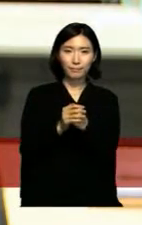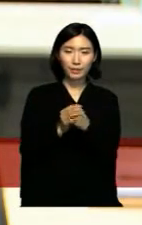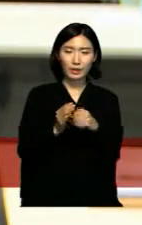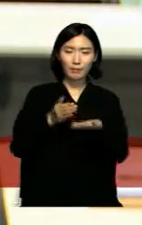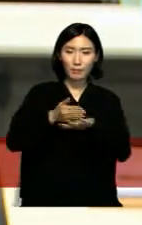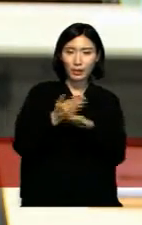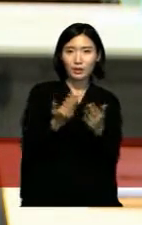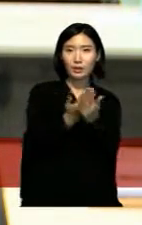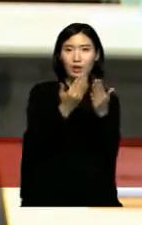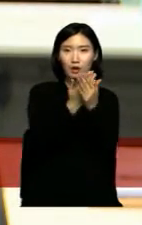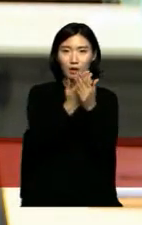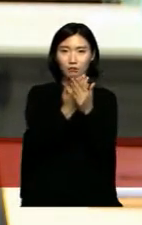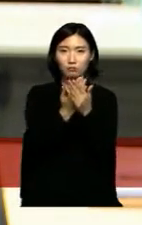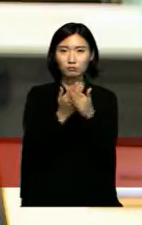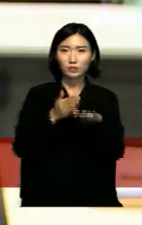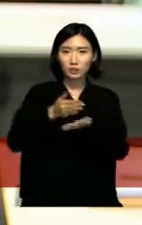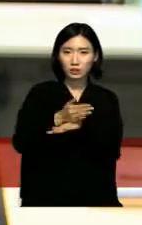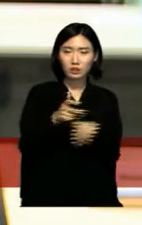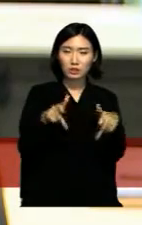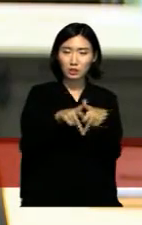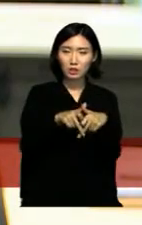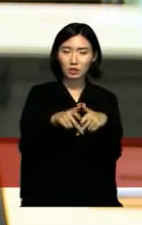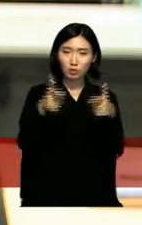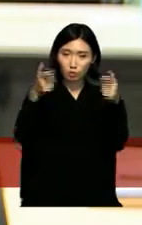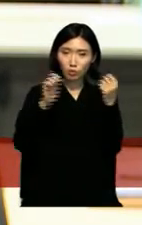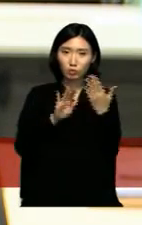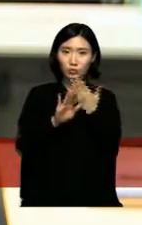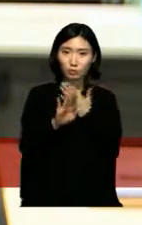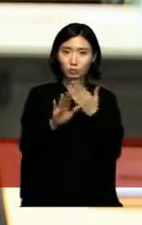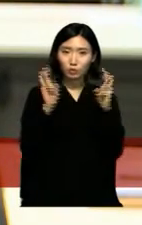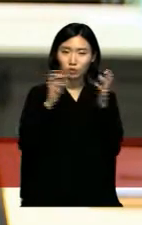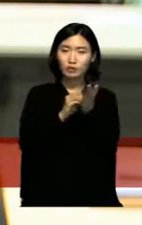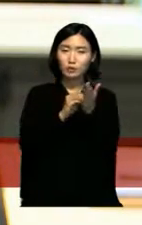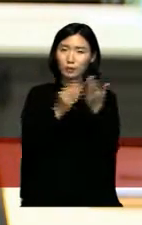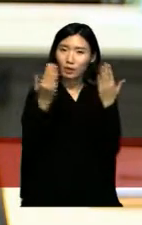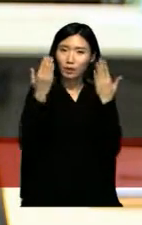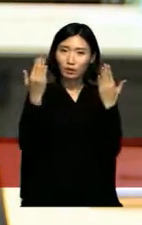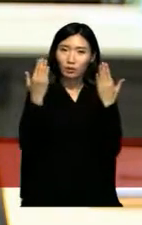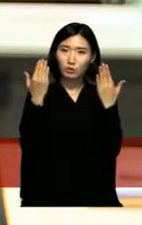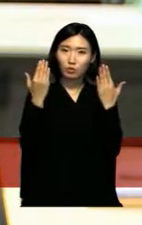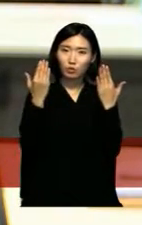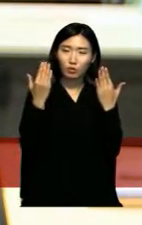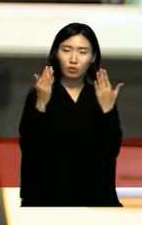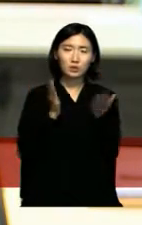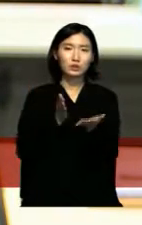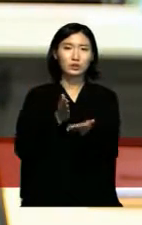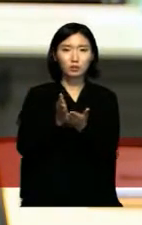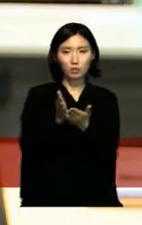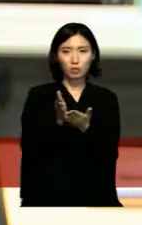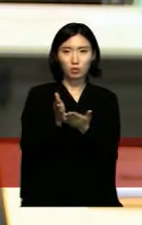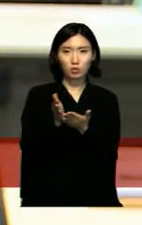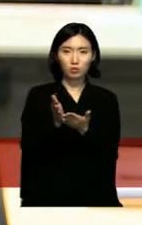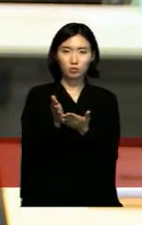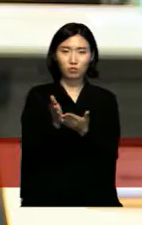쪽은 졸업을 하고 나면 취업이라든지 학교라든지 진로가 보장이 돼 있지 않기 때문에